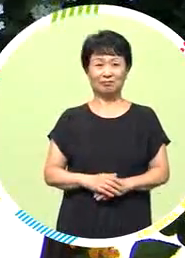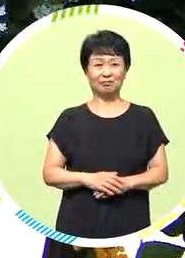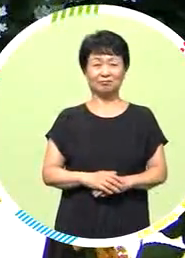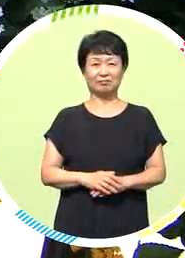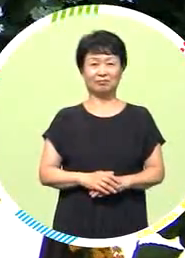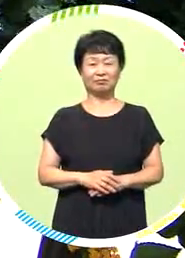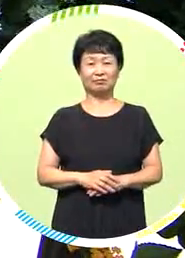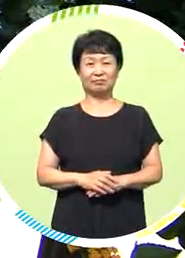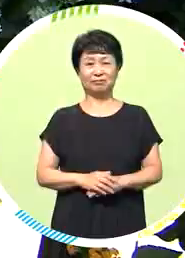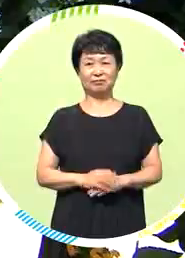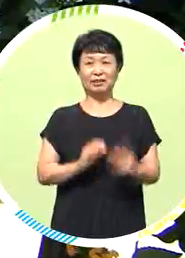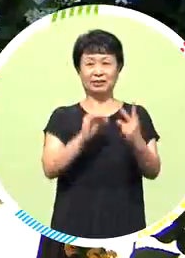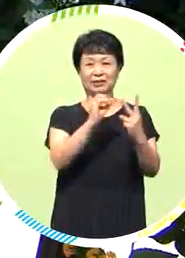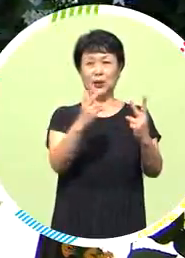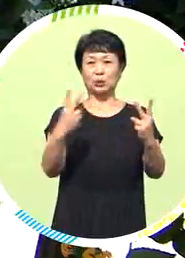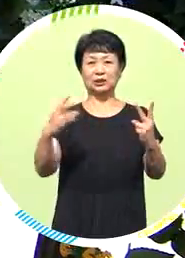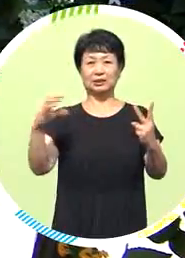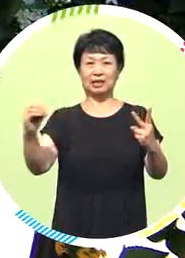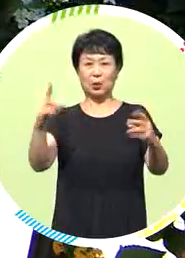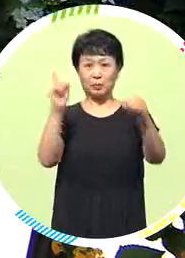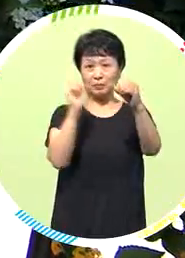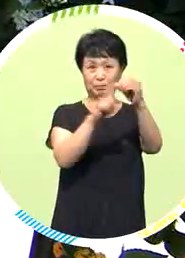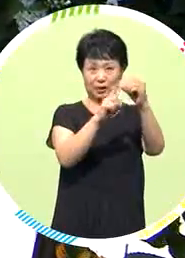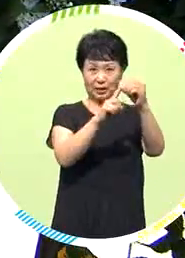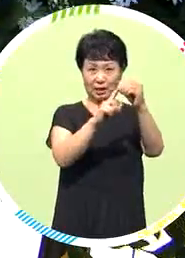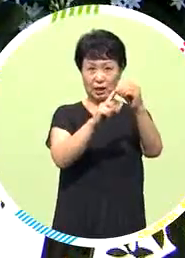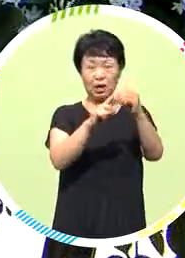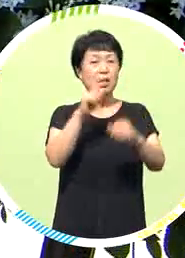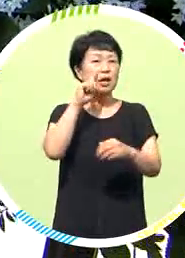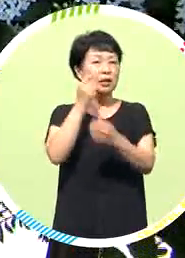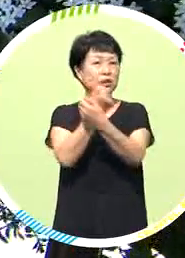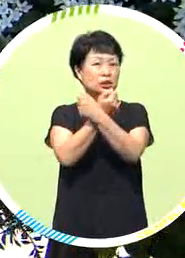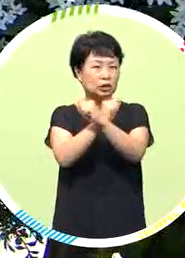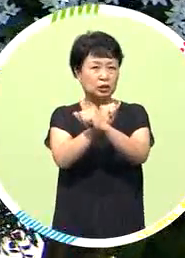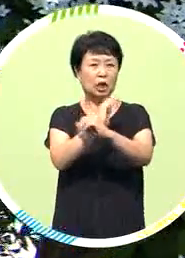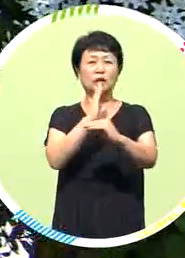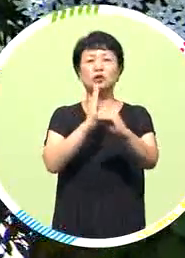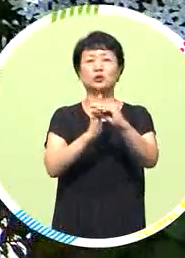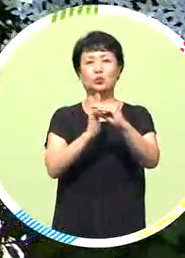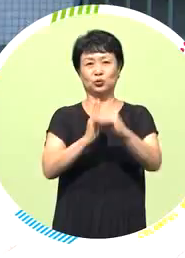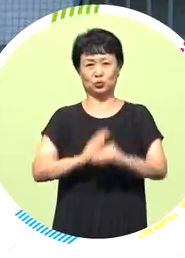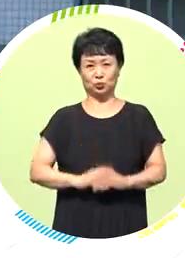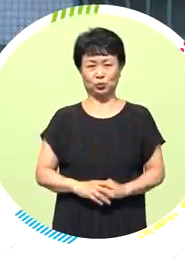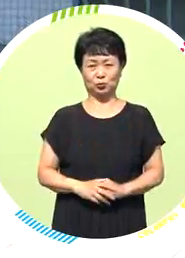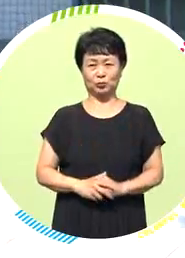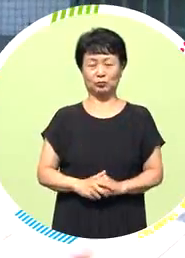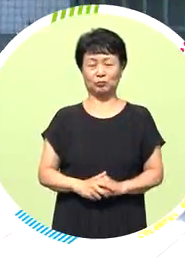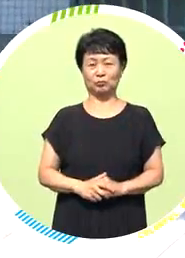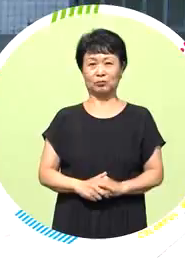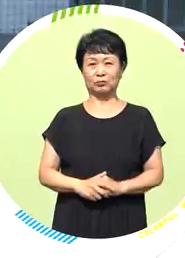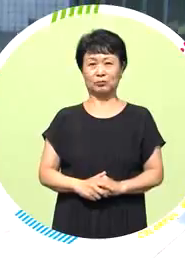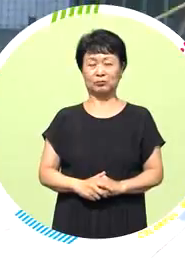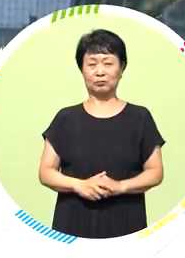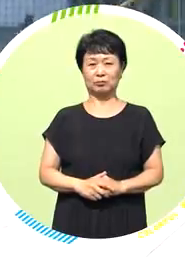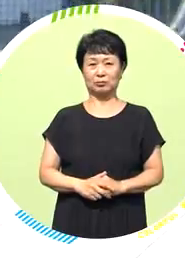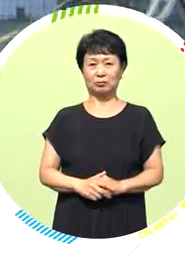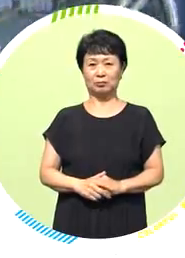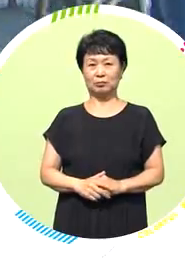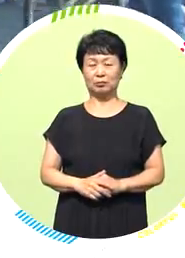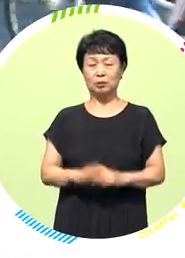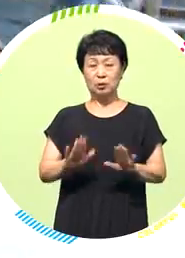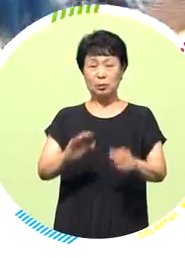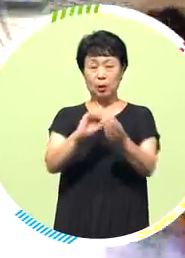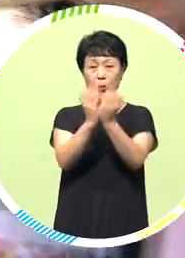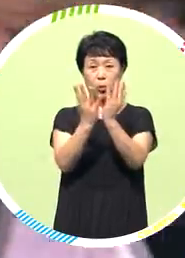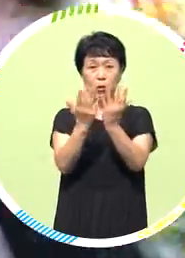は東京2020大会に向けてここである実験を行っているんです。 これまたどうしてここに今飾られ